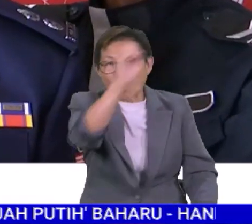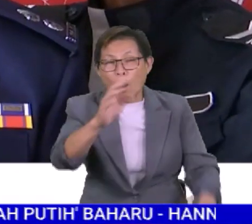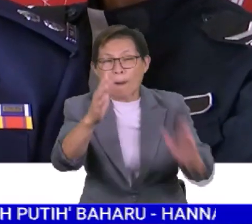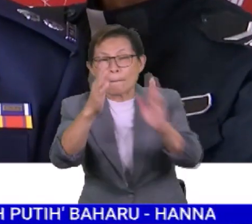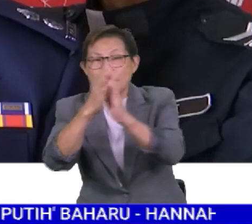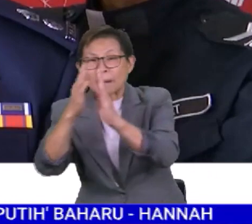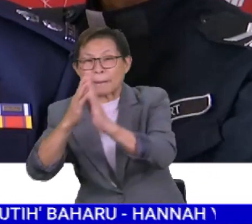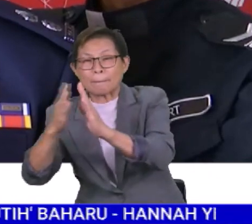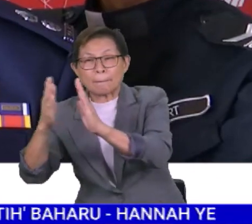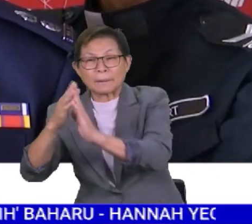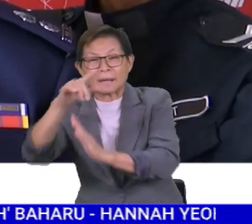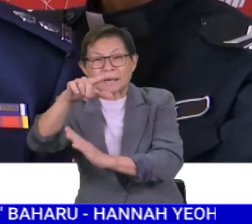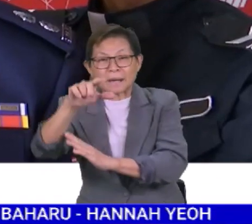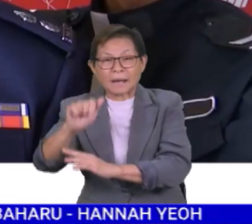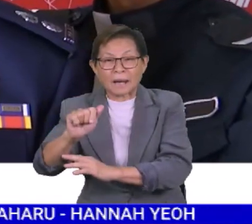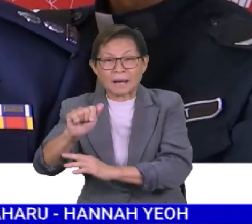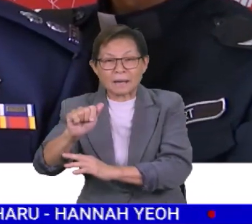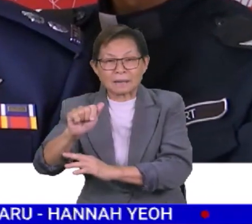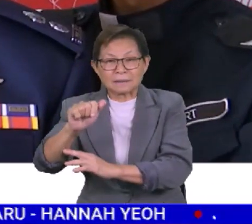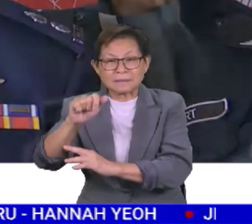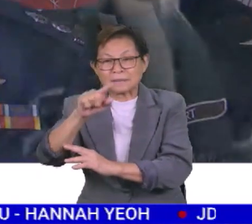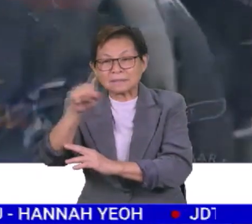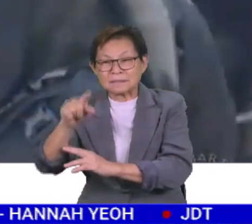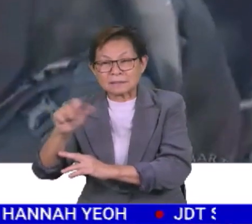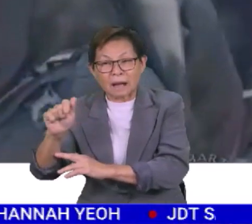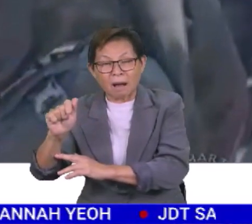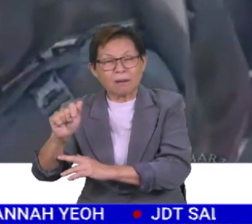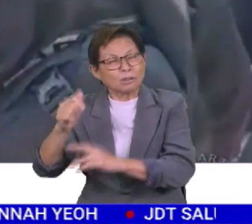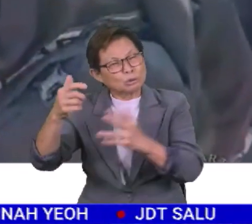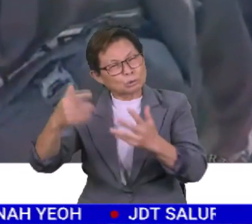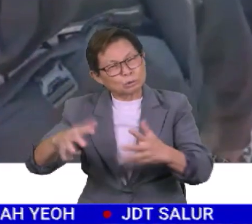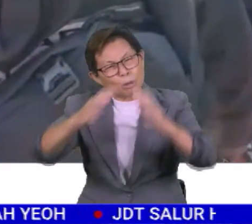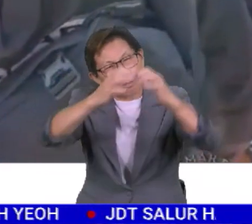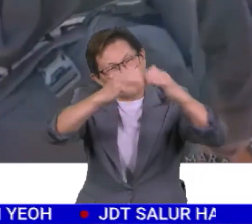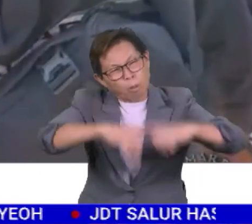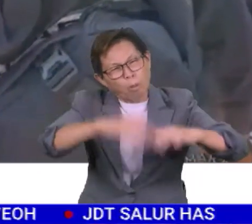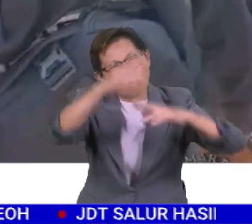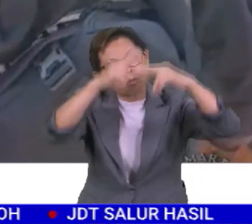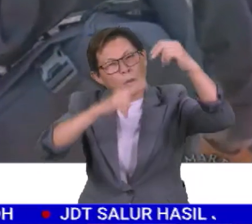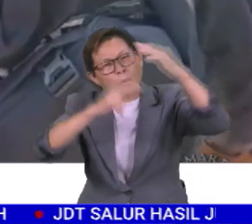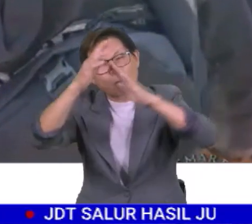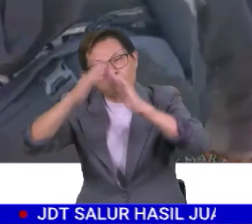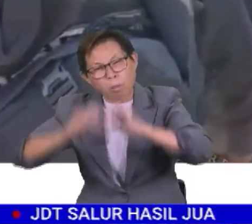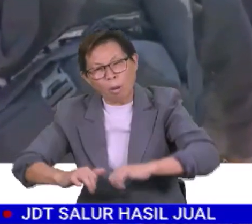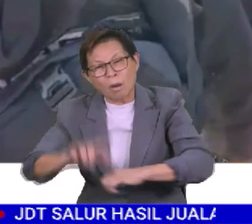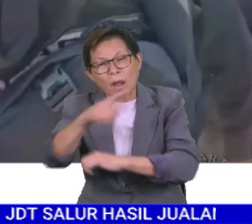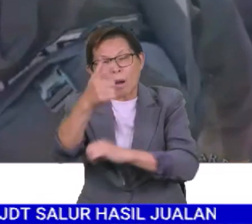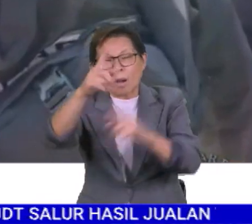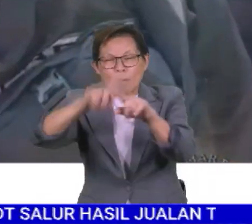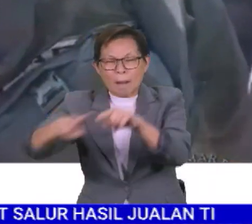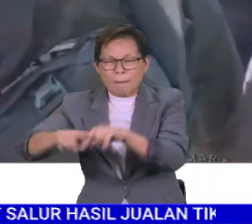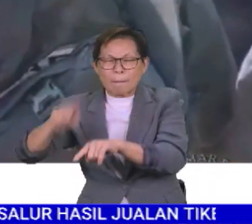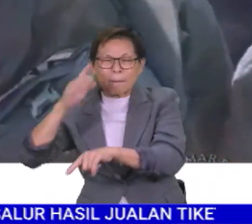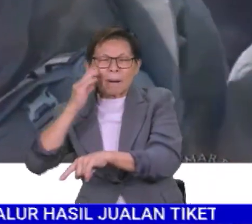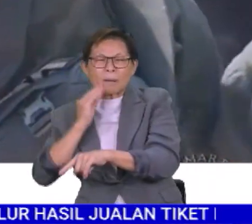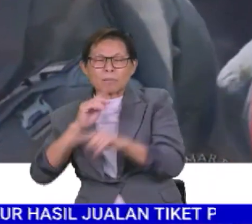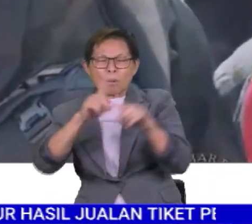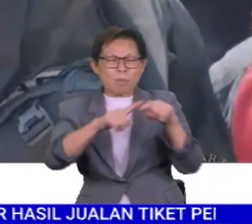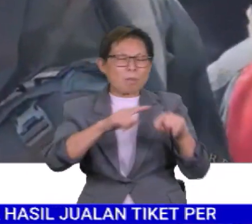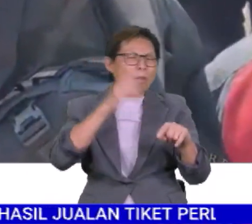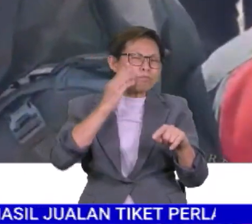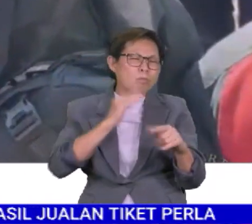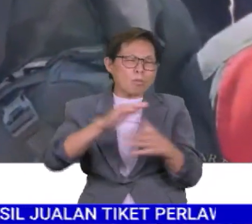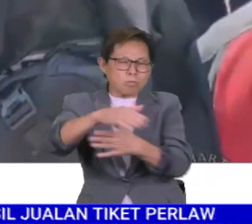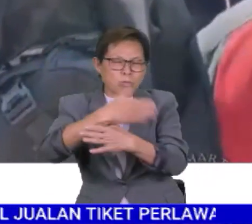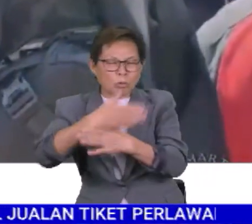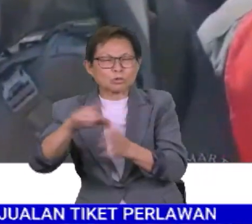bandar Gaziantep bangunan dia kebanyakannya telah runtuh lah. Alhamdulillah telah. Selain itu, pelbagai pengalaman turut